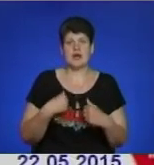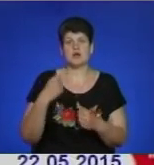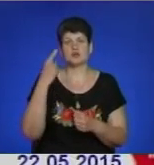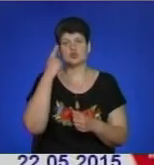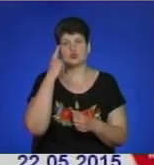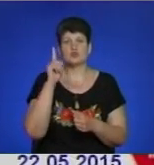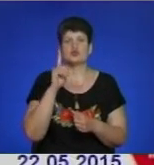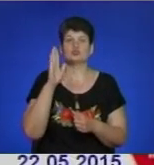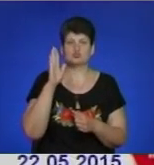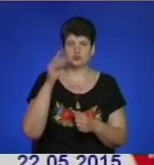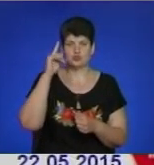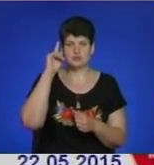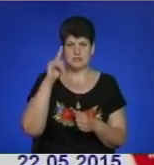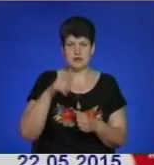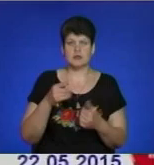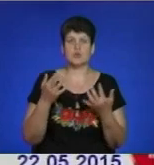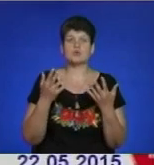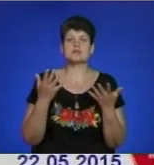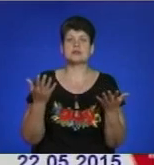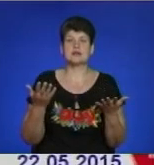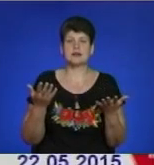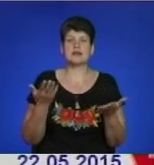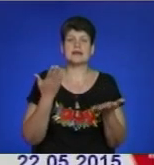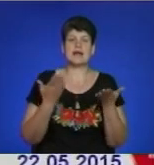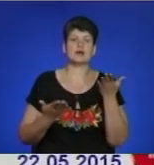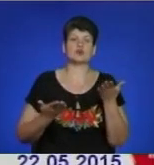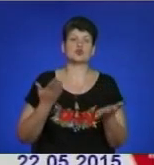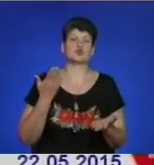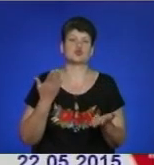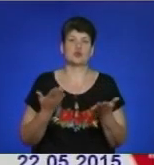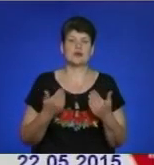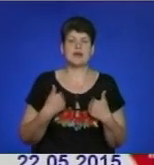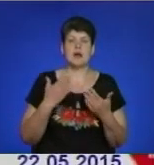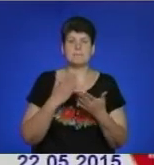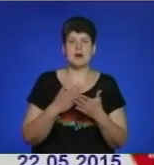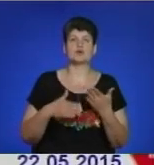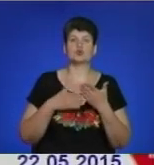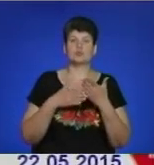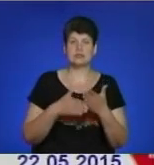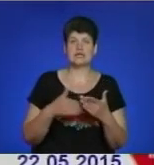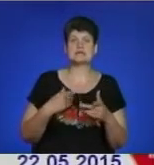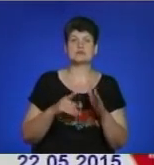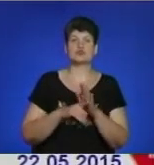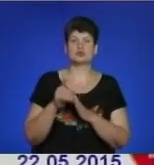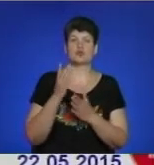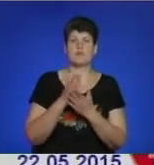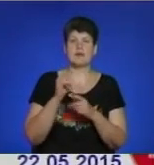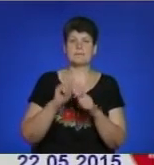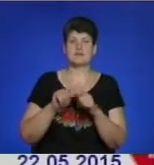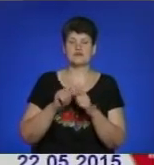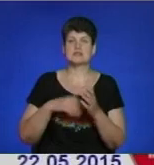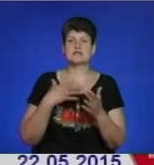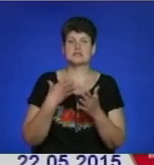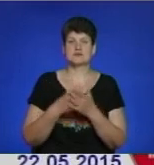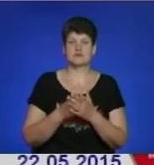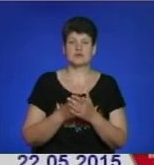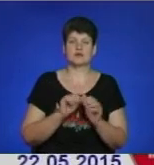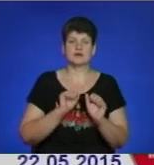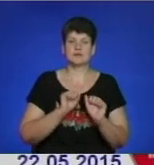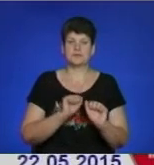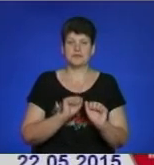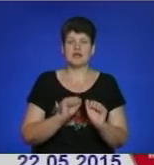знають неправильно. І найважче їх просто переконати і наставити на нові стандарти, нові протоколи надання до медичної допомоги. Я прийшла